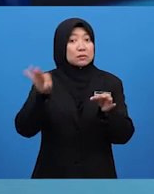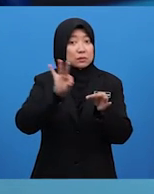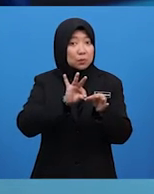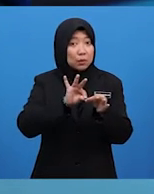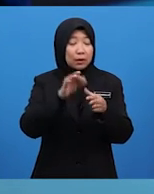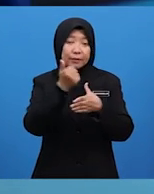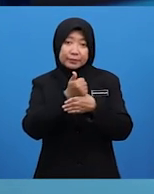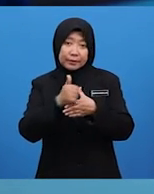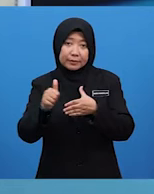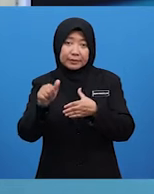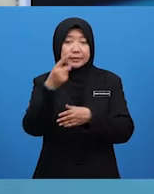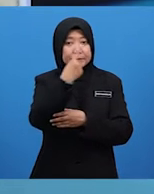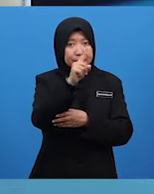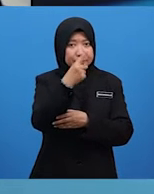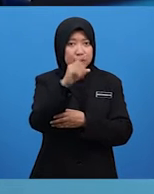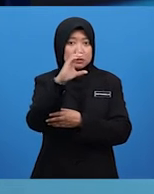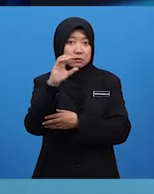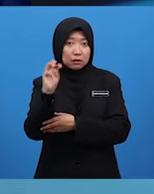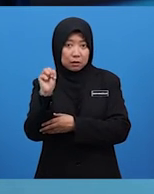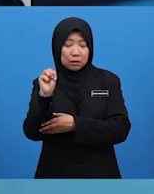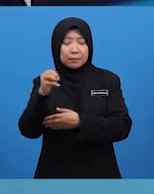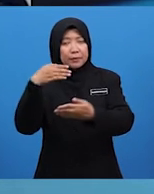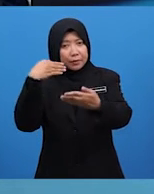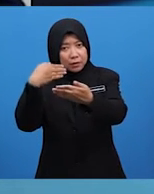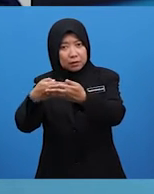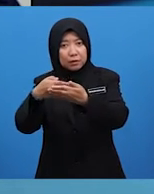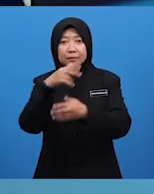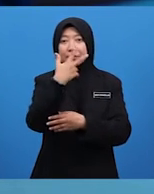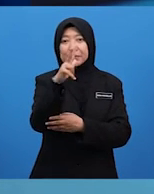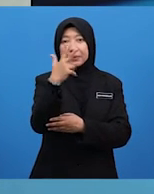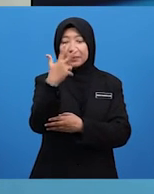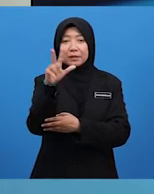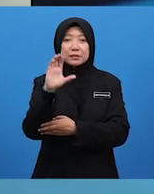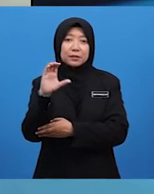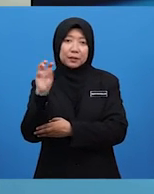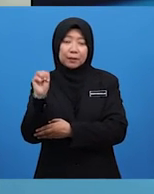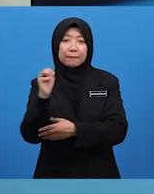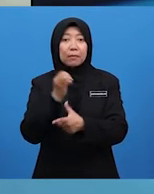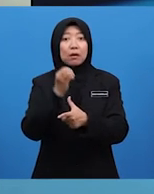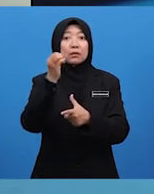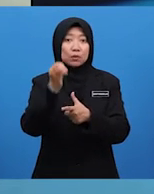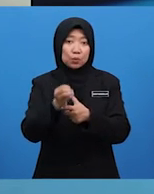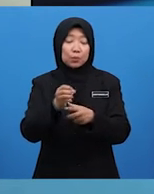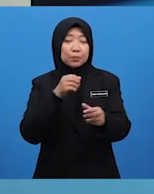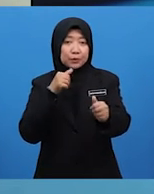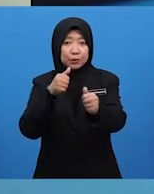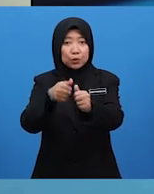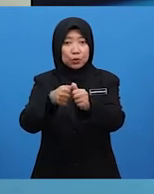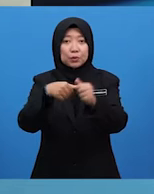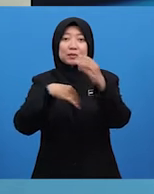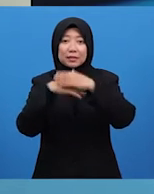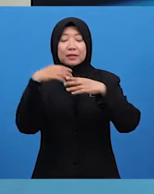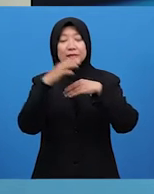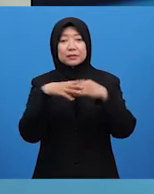adalah antara 11 cm hingga 13 cm ataupun mengikut